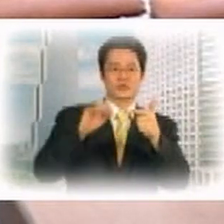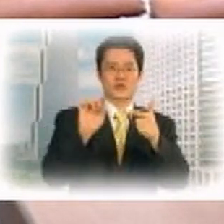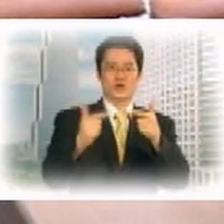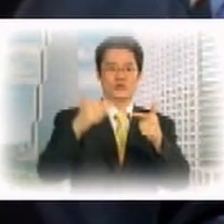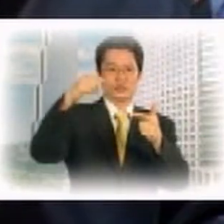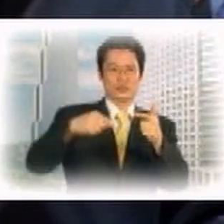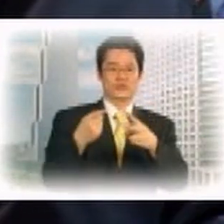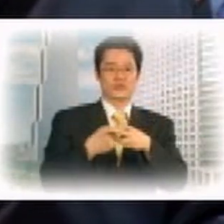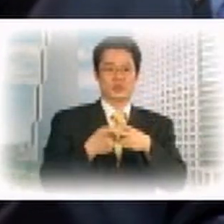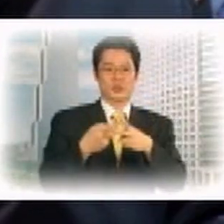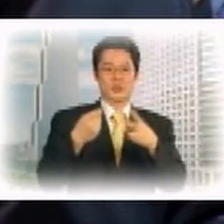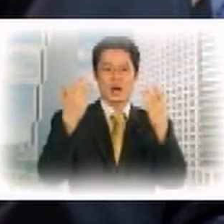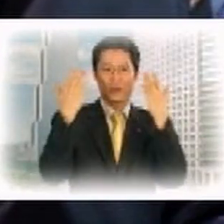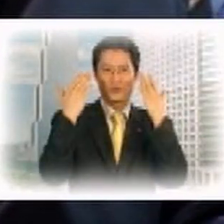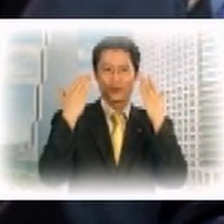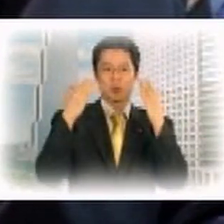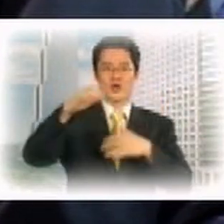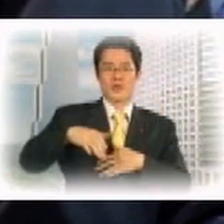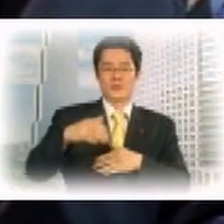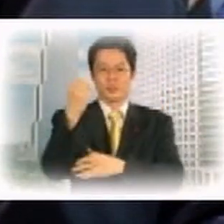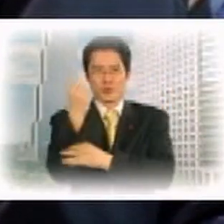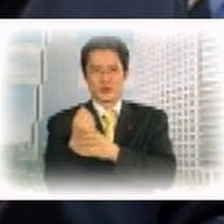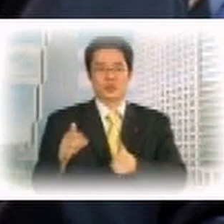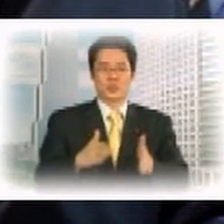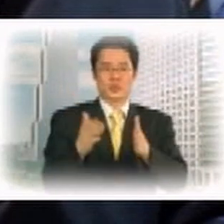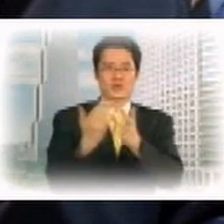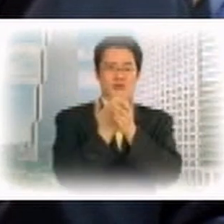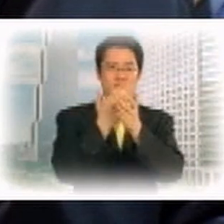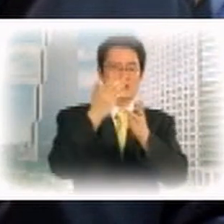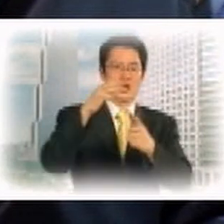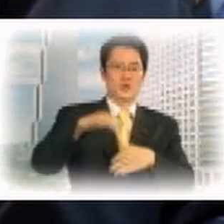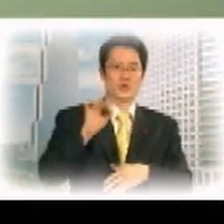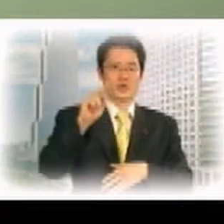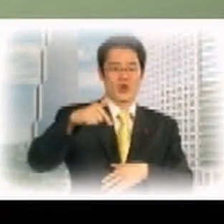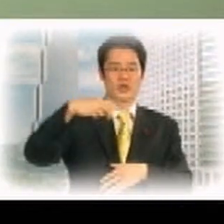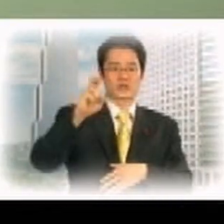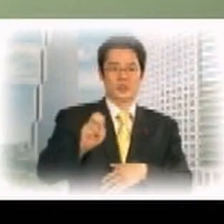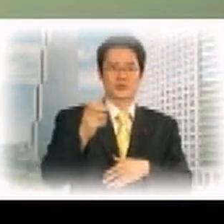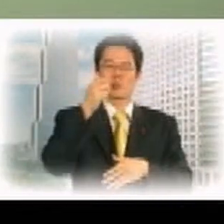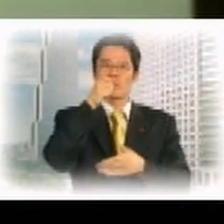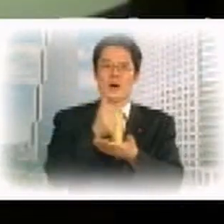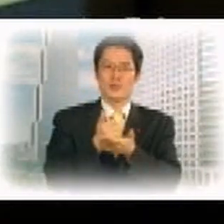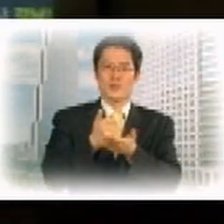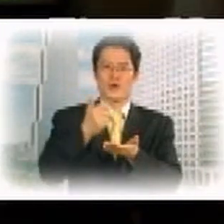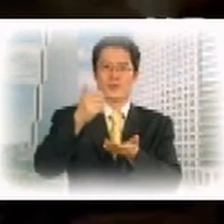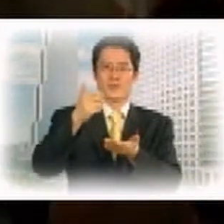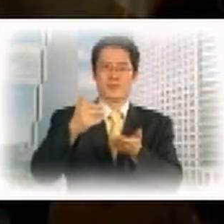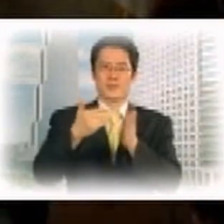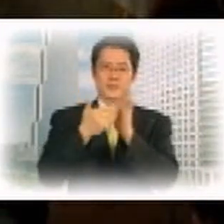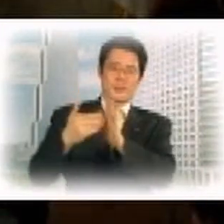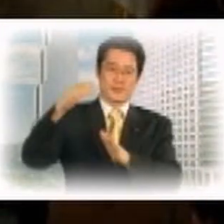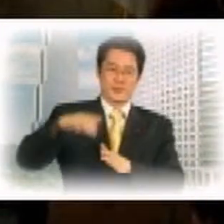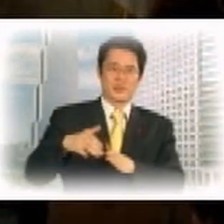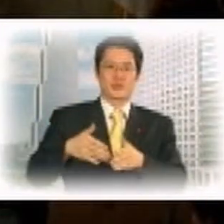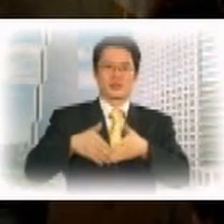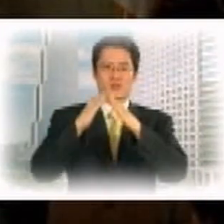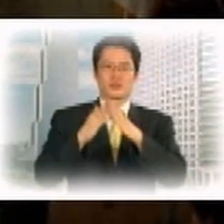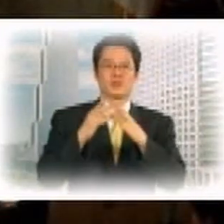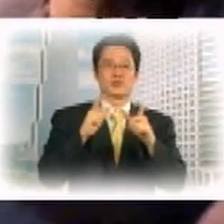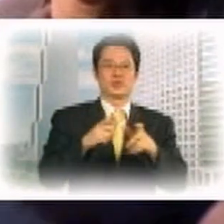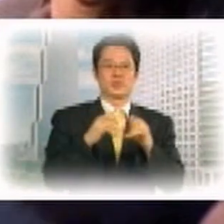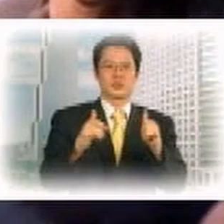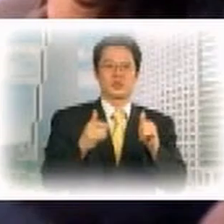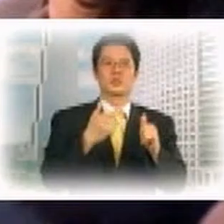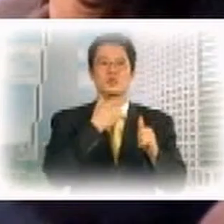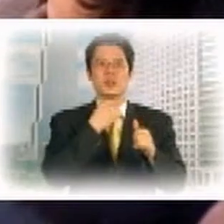군은 언주초등학교 앞 노후된 도로개선과 역삼이동 방범초소를 지어달라는 주민 건의에 대해서도 주속한 환경개선을